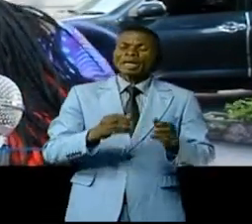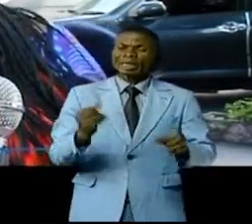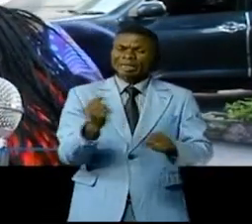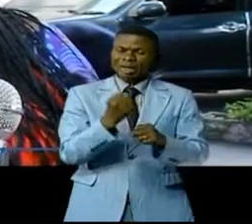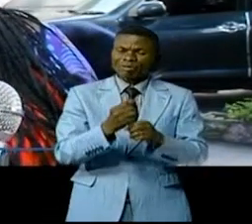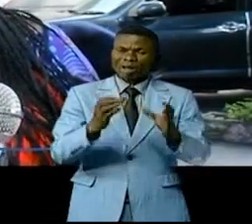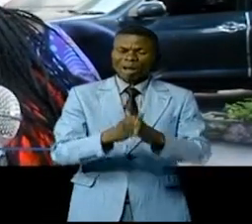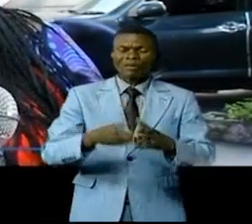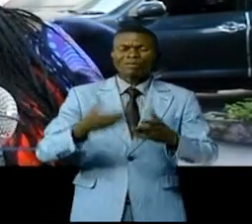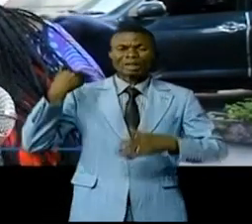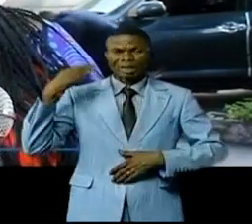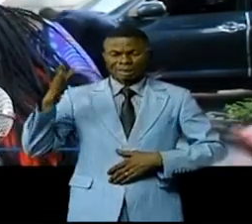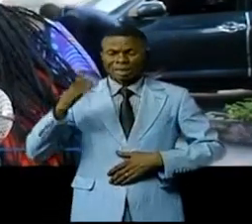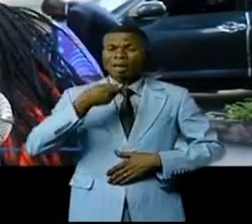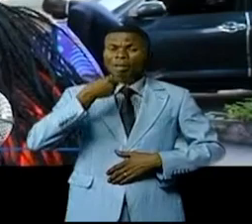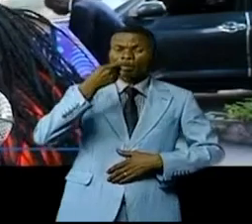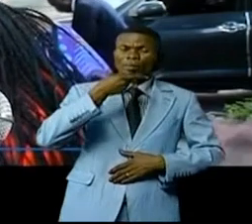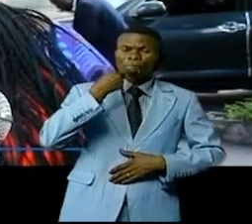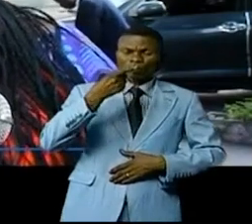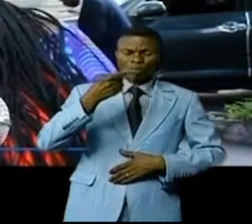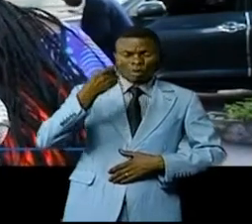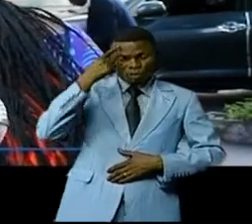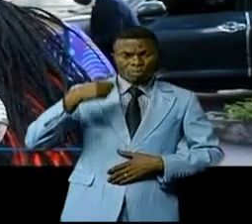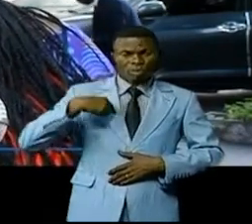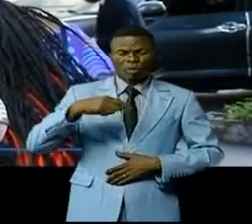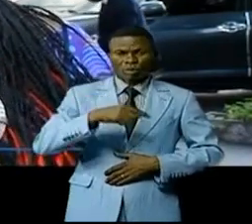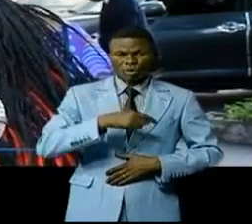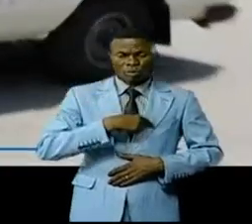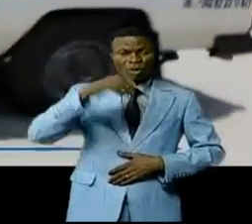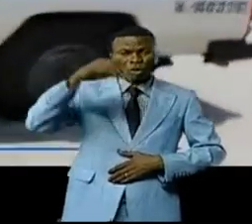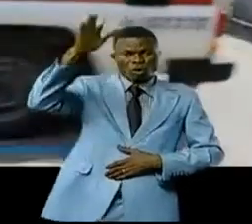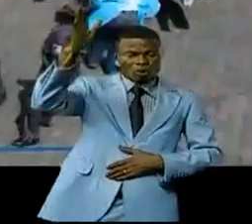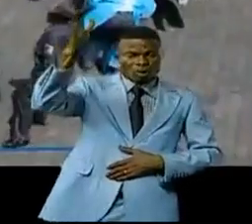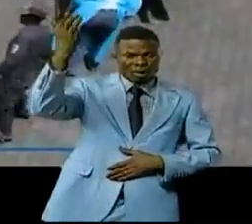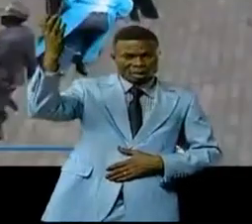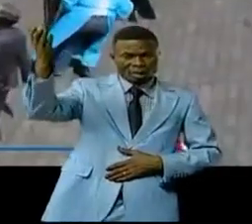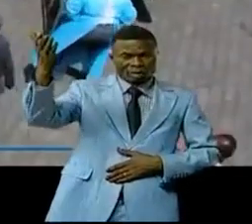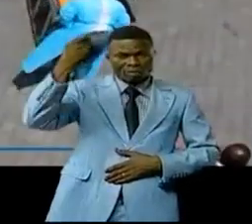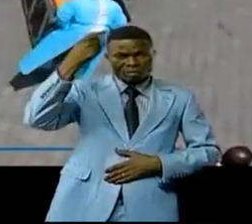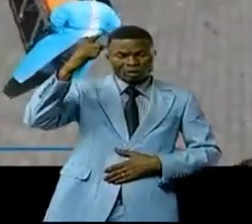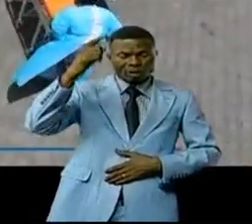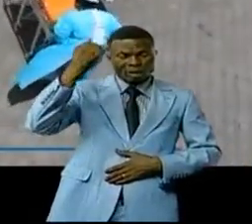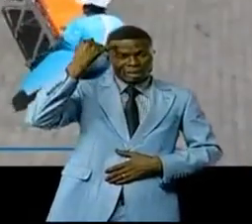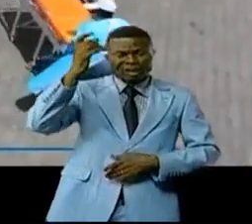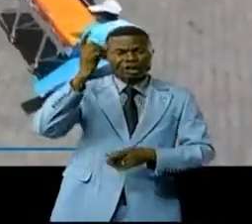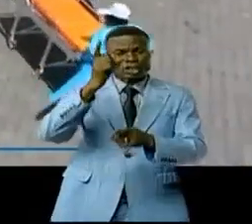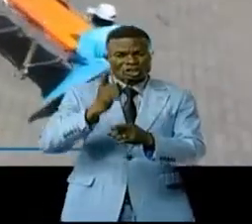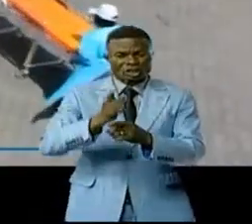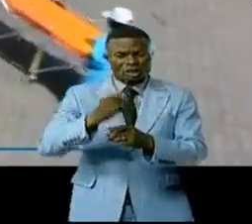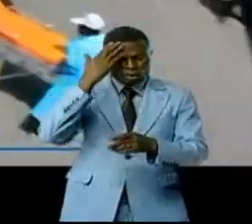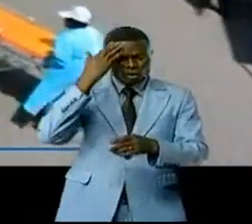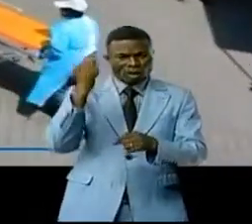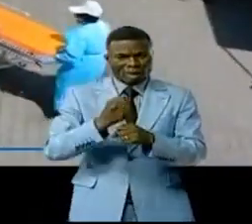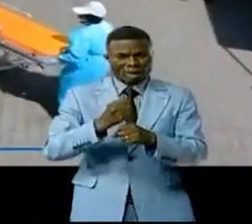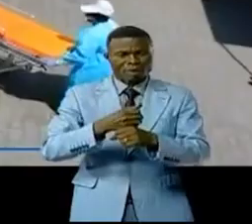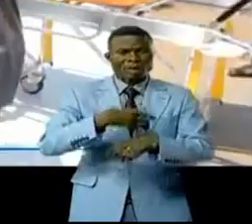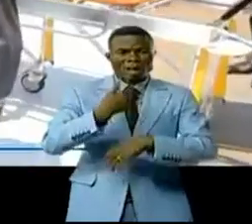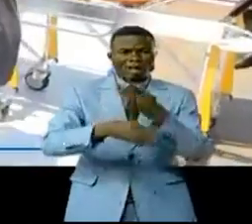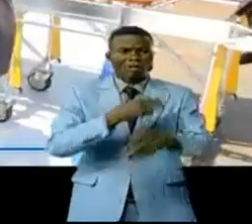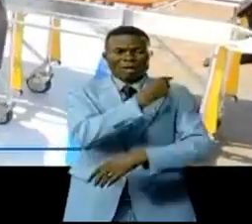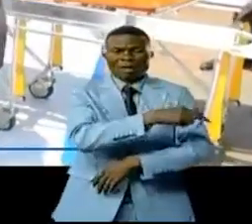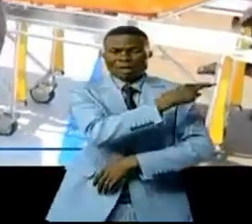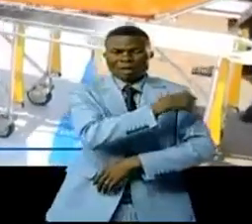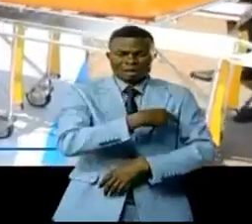Nous avons parlé de nous à l'extérieur. Pour avoir une idée nette du travail que réalise la Croix-Rouge,